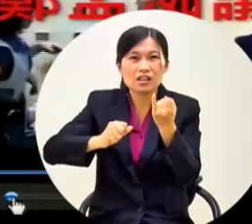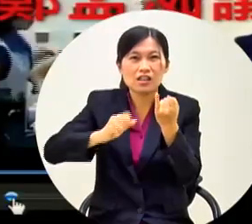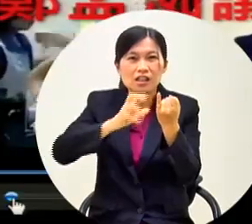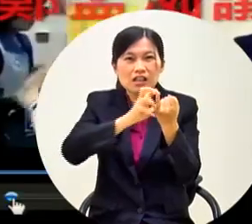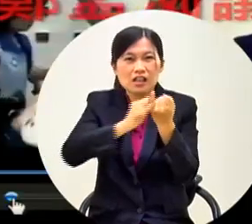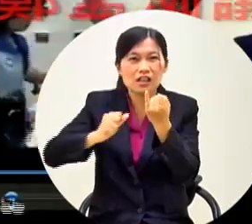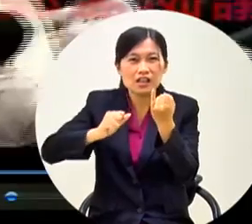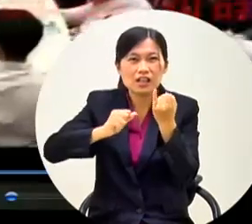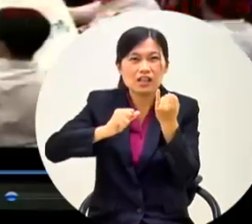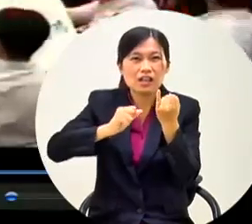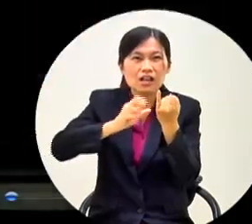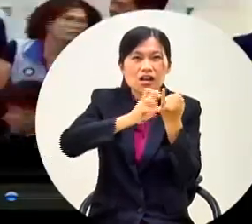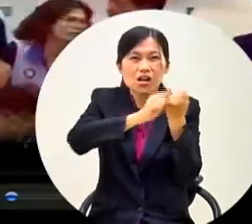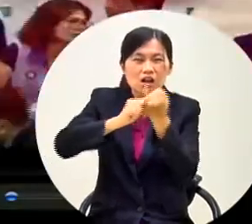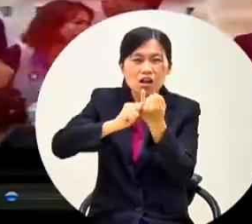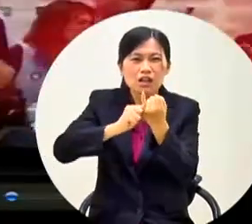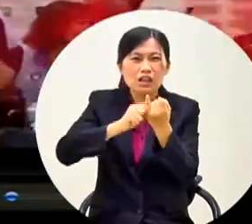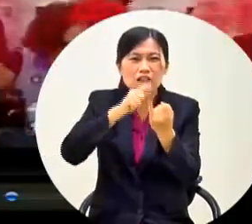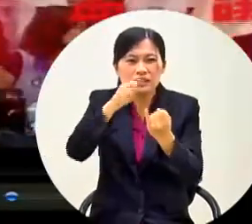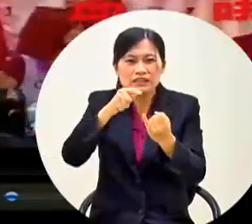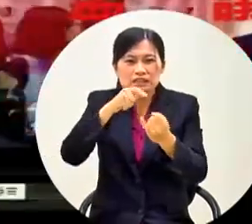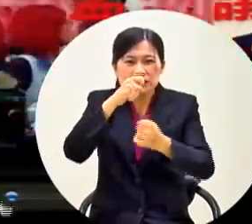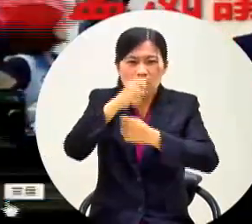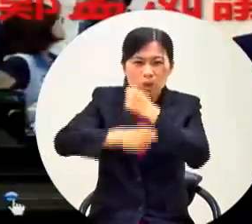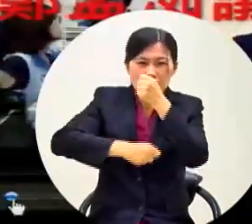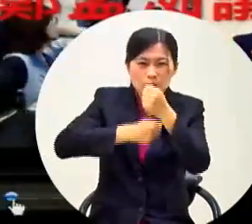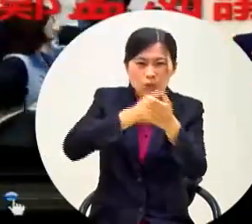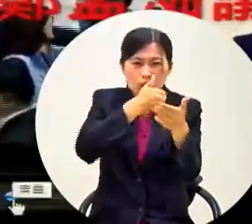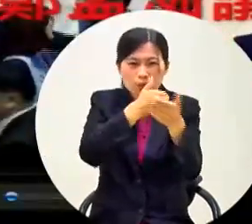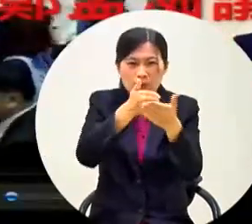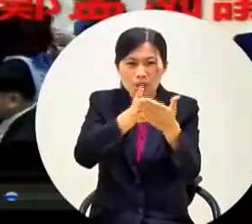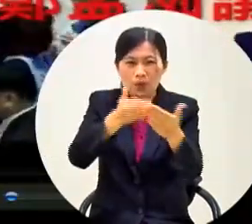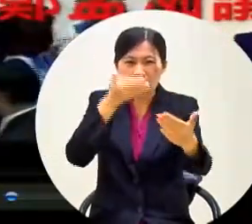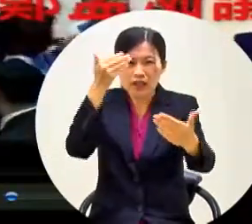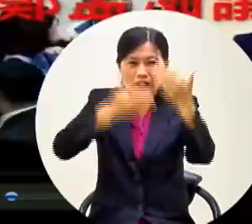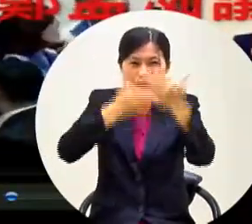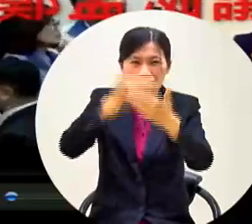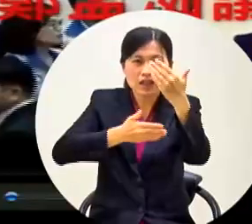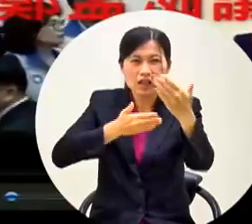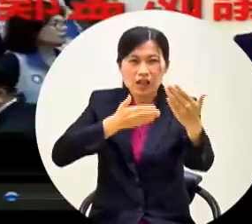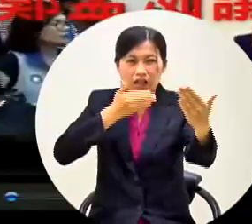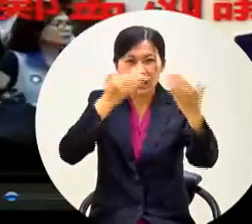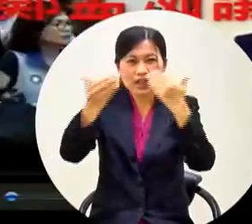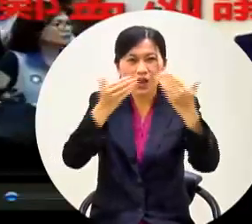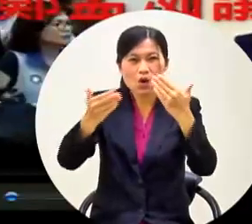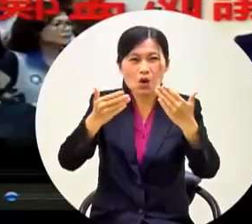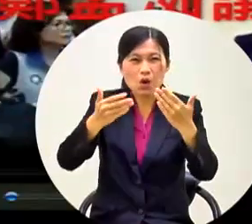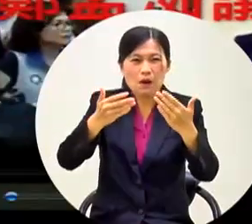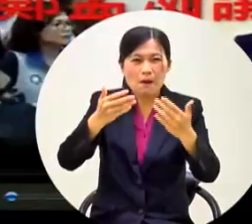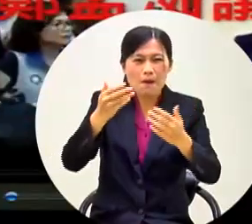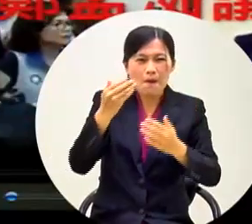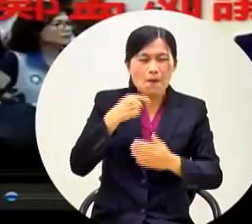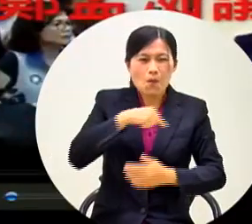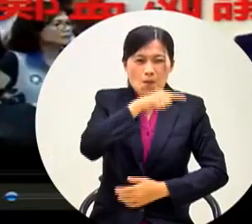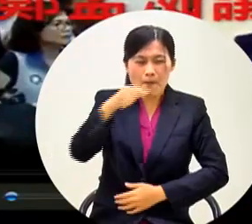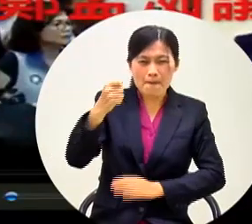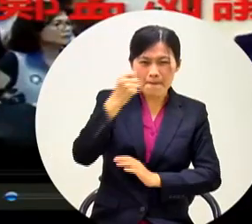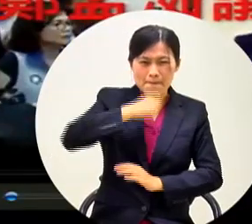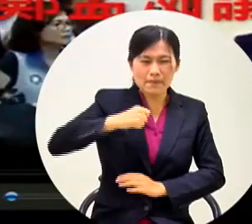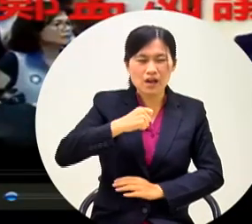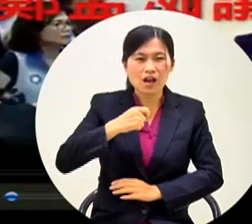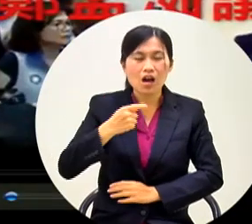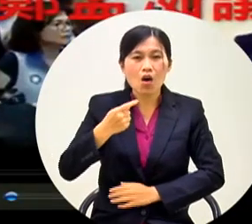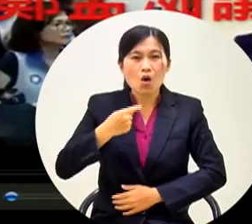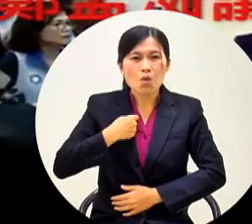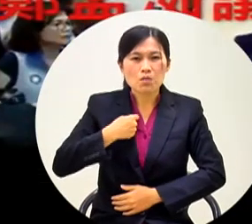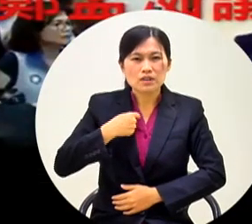非常清楚。我们誓死抵抗，就是要捍卫我们高雄，捍卫我们台湾所建立